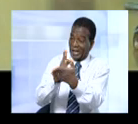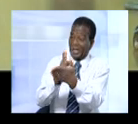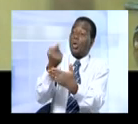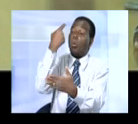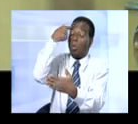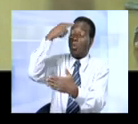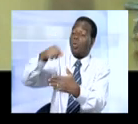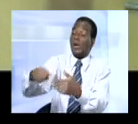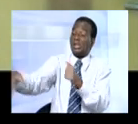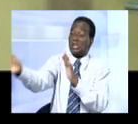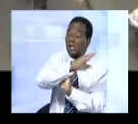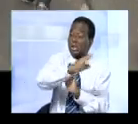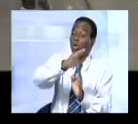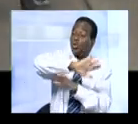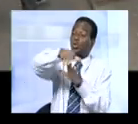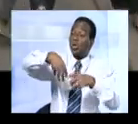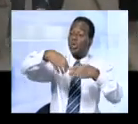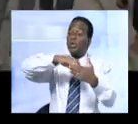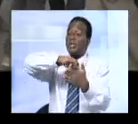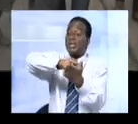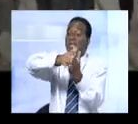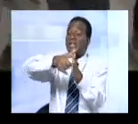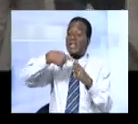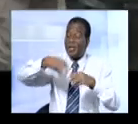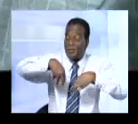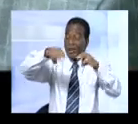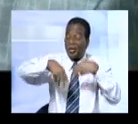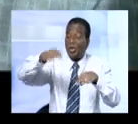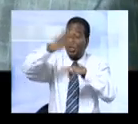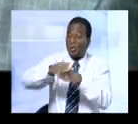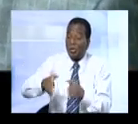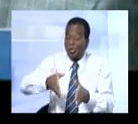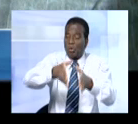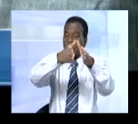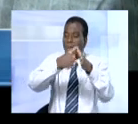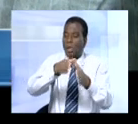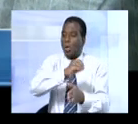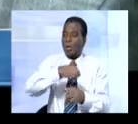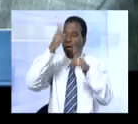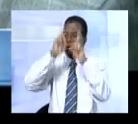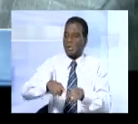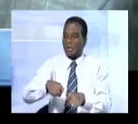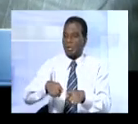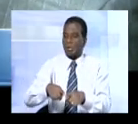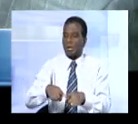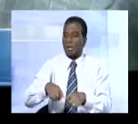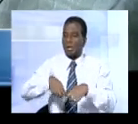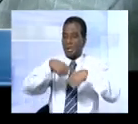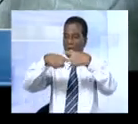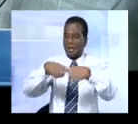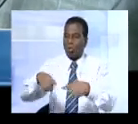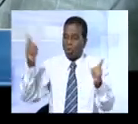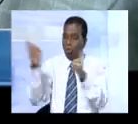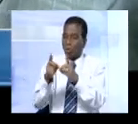maire de la commune Abou Fané, donner à Adjamé un nouveau visage. On a décidé de prendre les troupes à la corne, de prendre nos responsabilités,